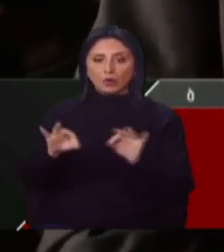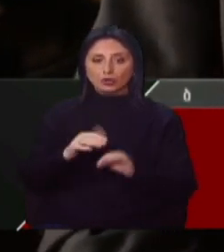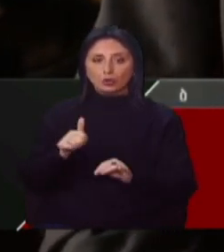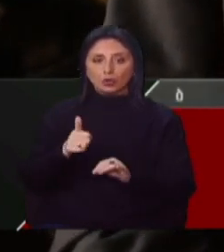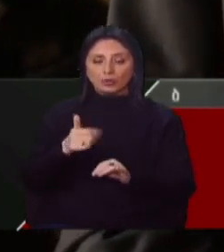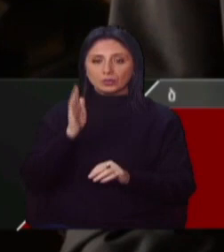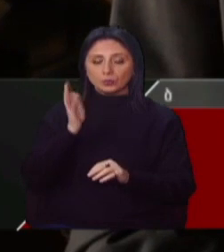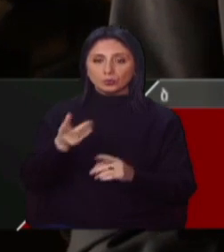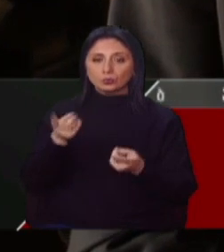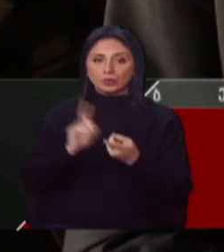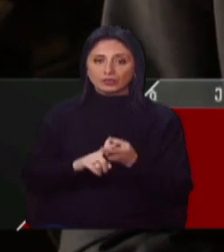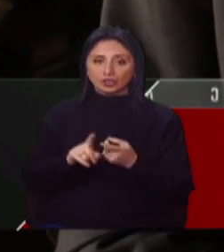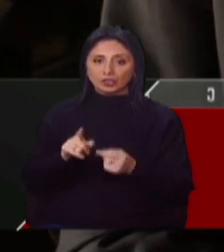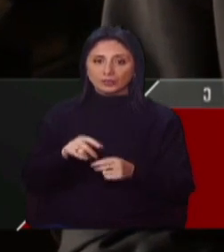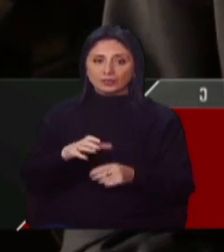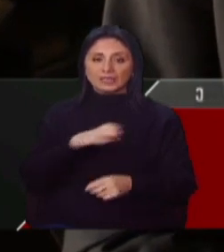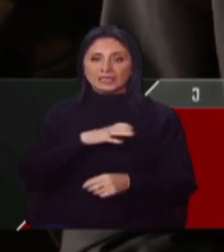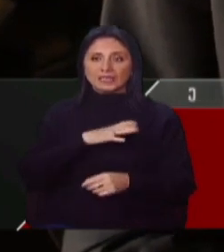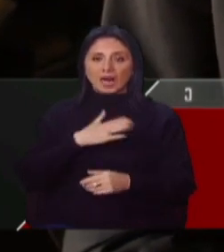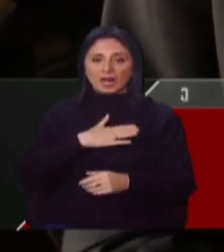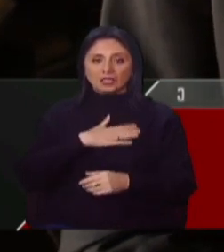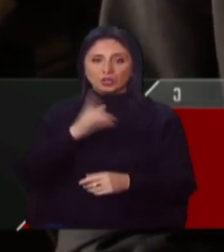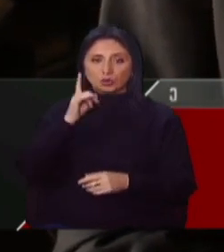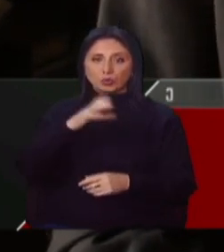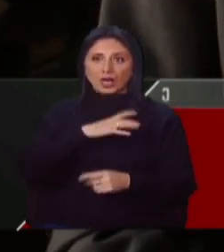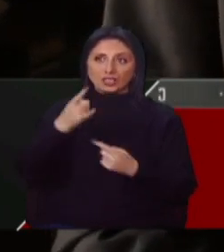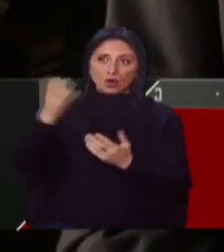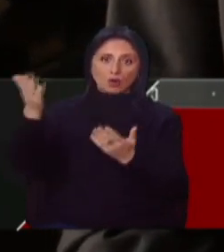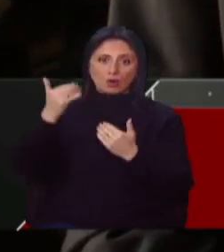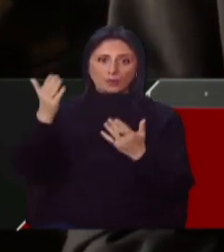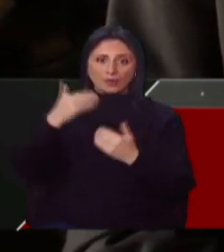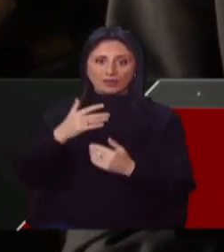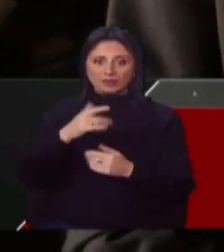რომელიც უკავშირდება იმ საგანძურების და განძების დაბრუნებას